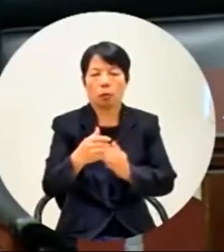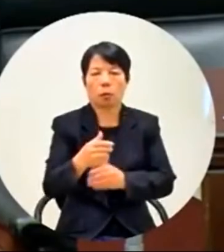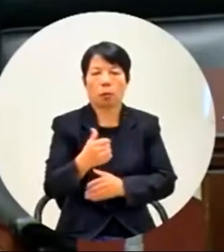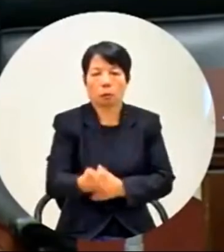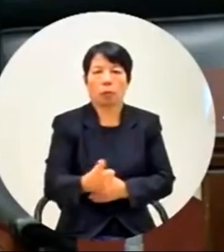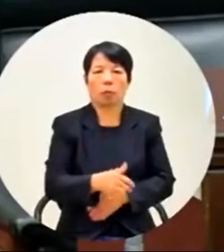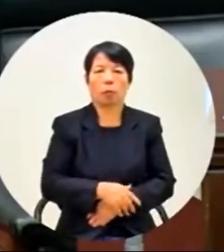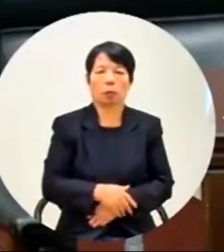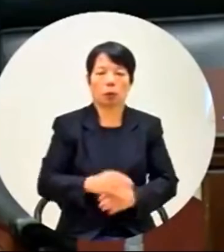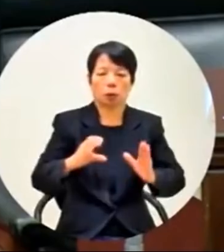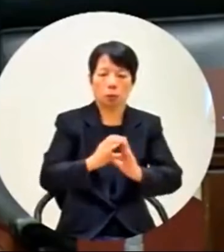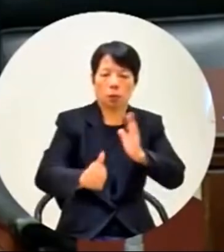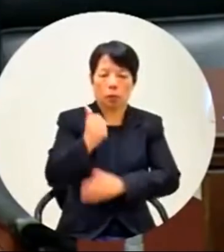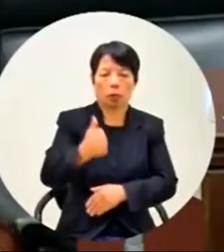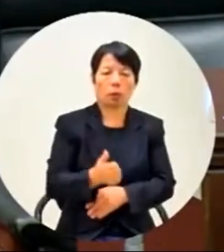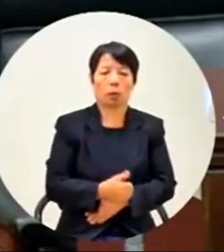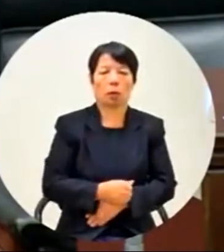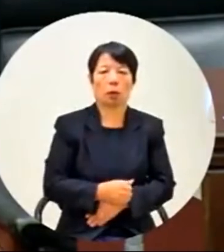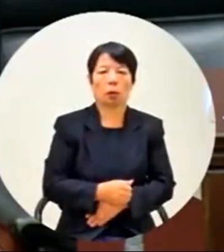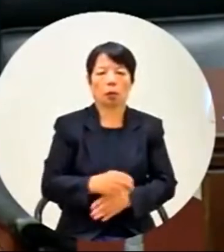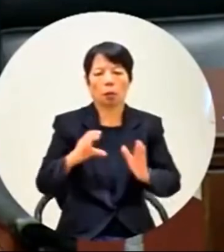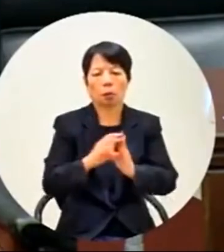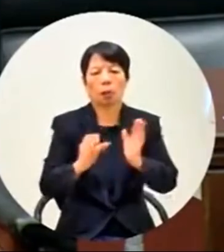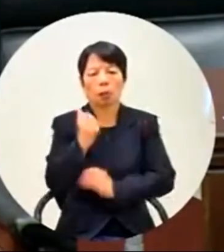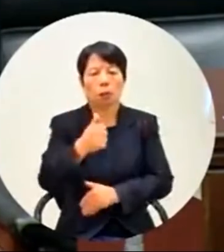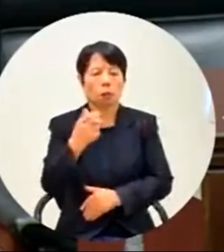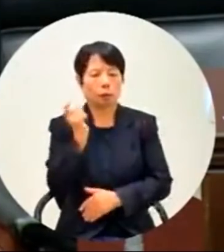有局长好像没有局长一样。